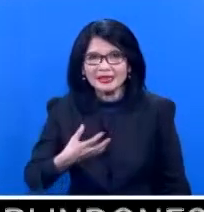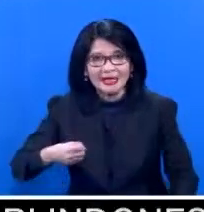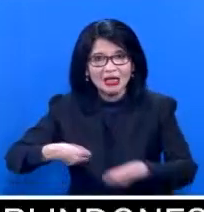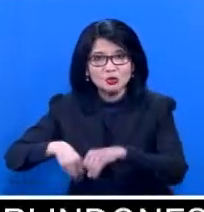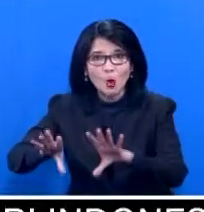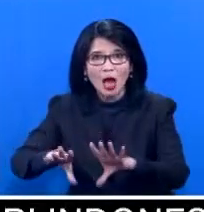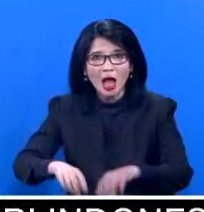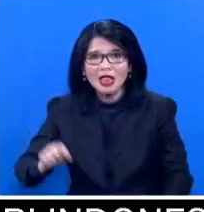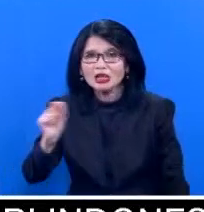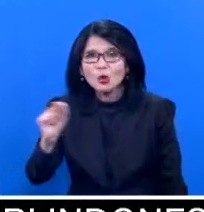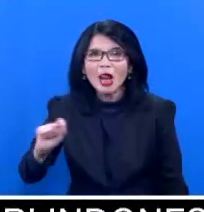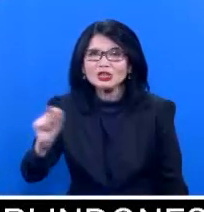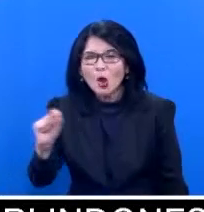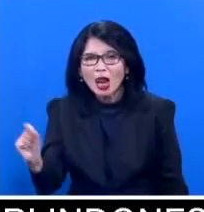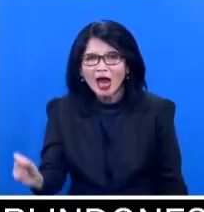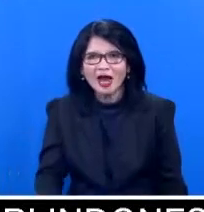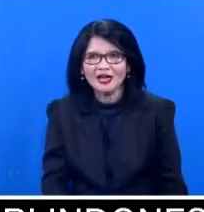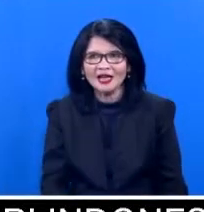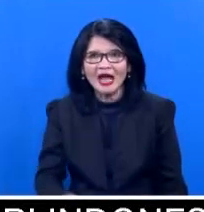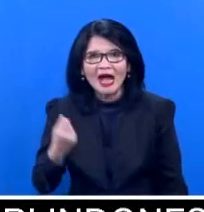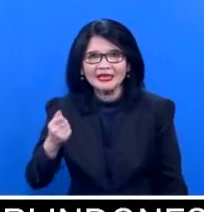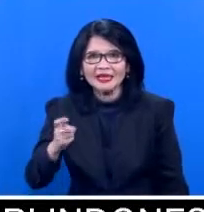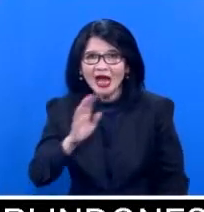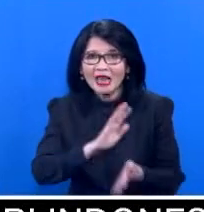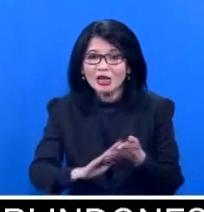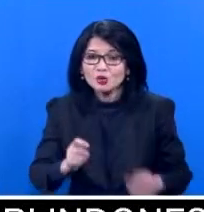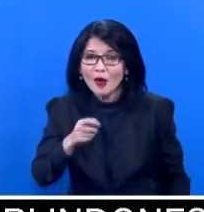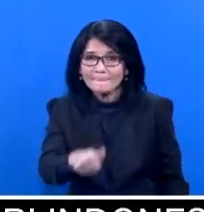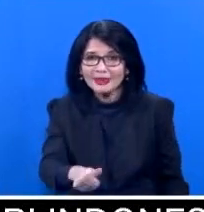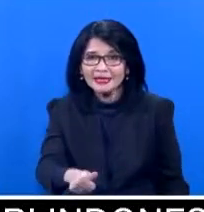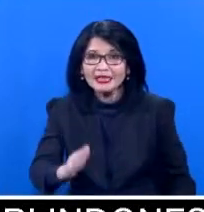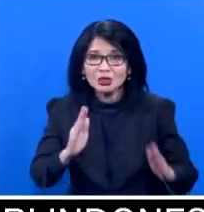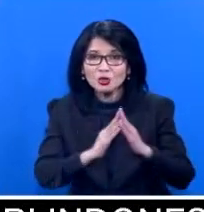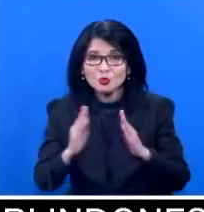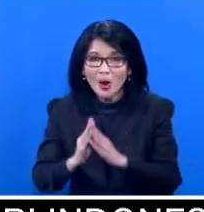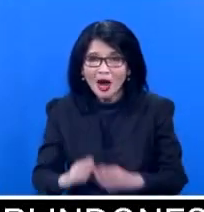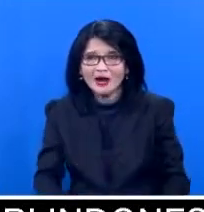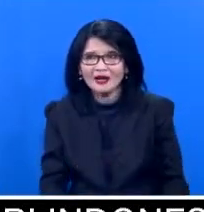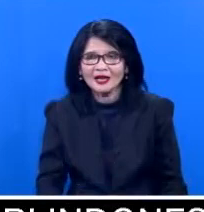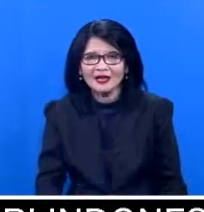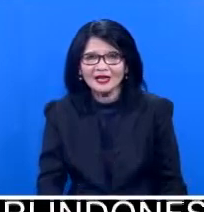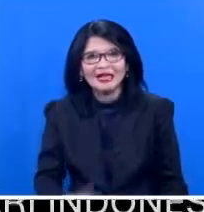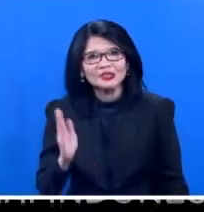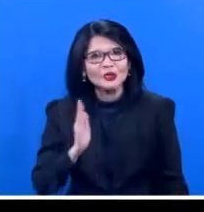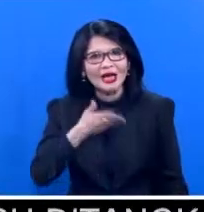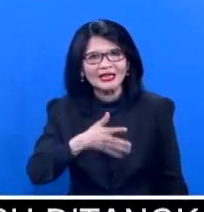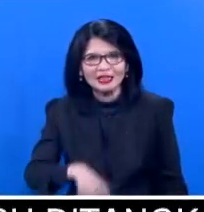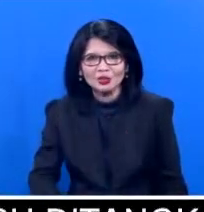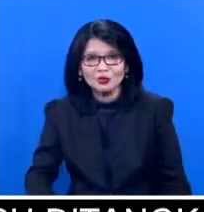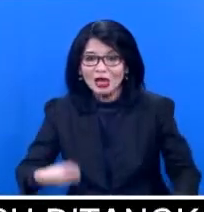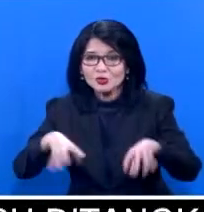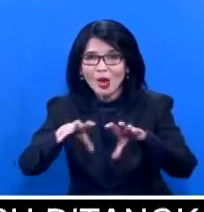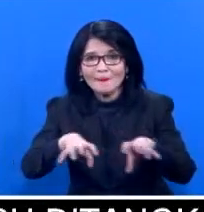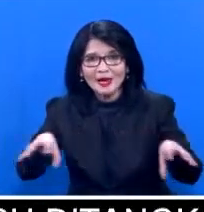ke sekolahan-sekolahan. Ada juga yang langsung beli ke rumah. Dan kita juga sering ikut bazar-bazar untuk jual